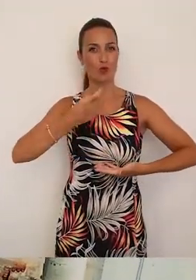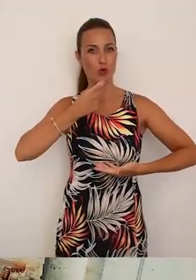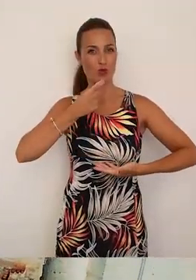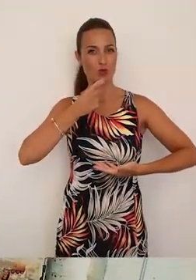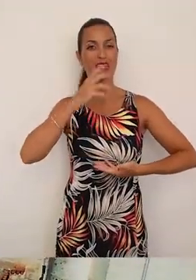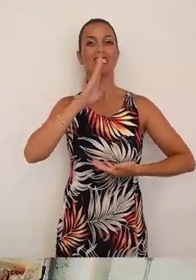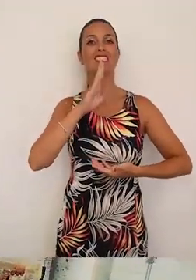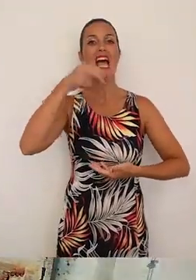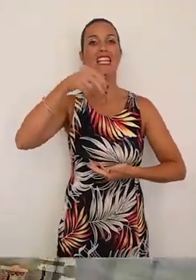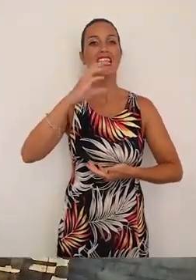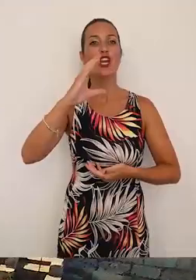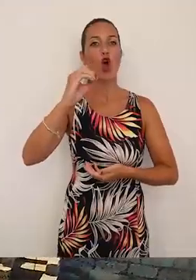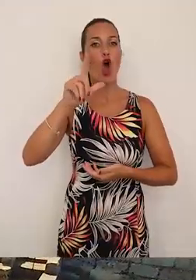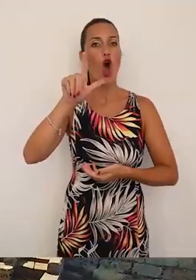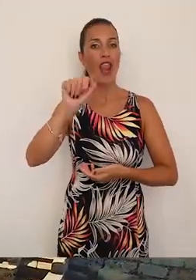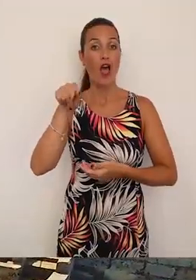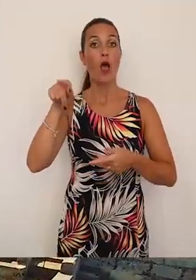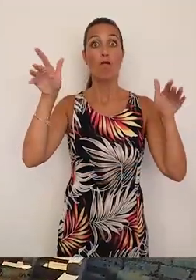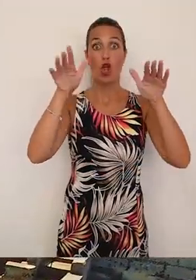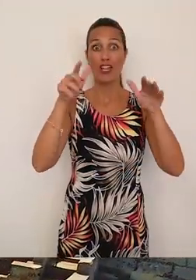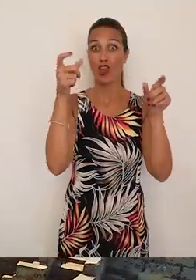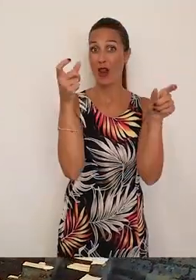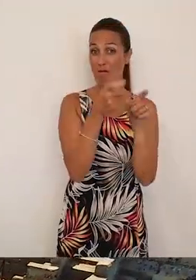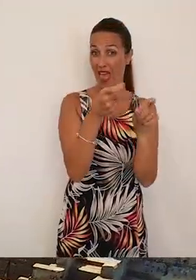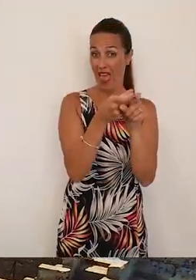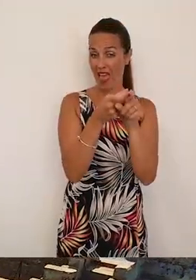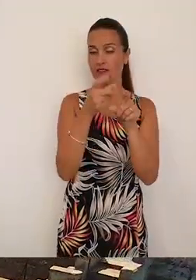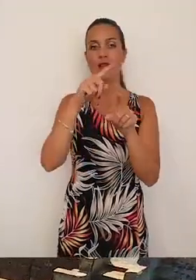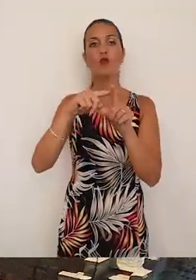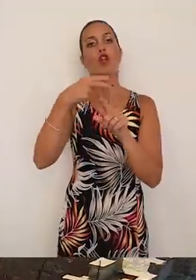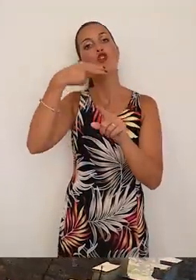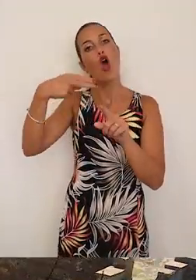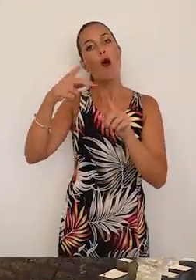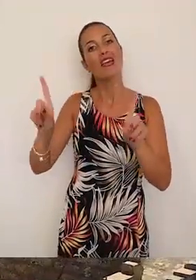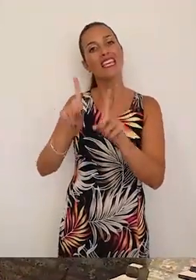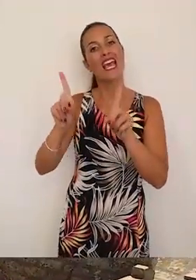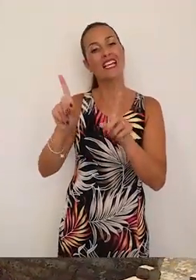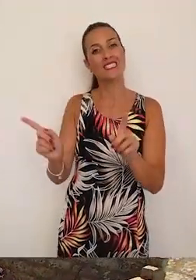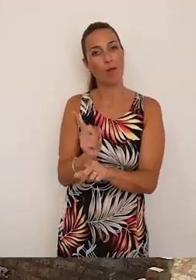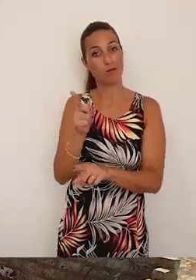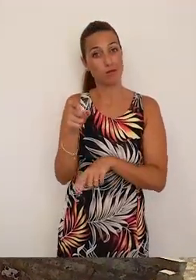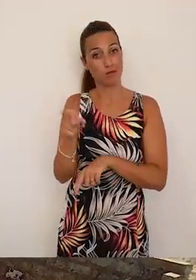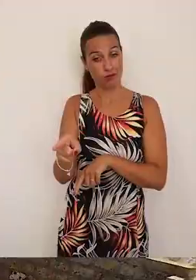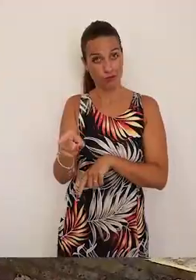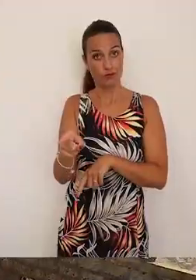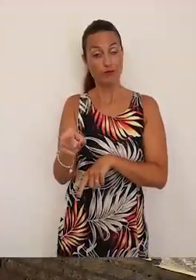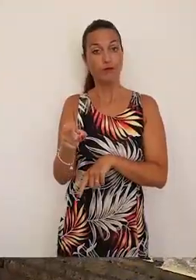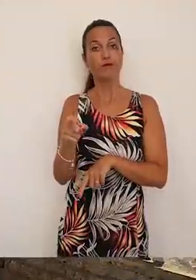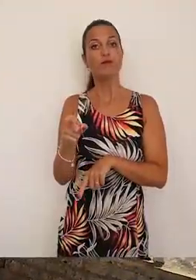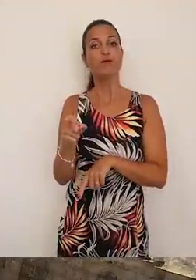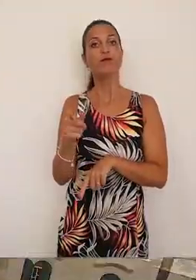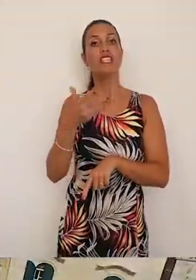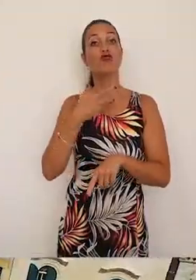paese e titolare della chiesa parrocchiale. La deliziosa architettura è ravvivata dalla presenza iconografica